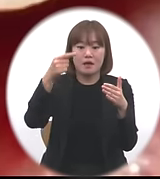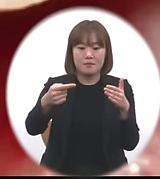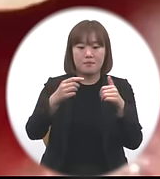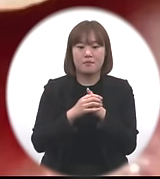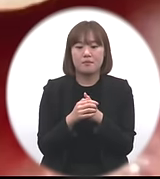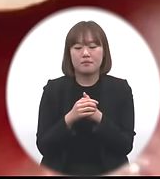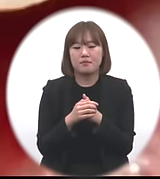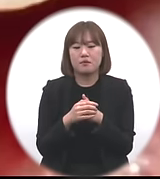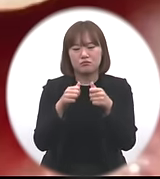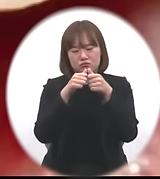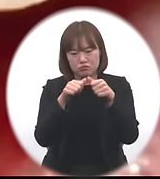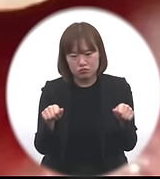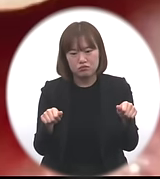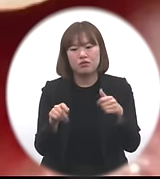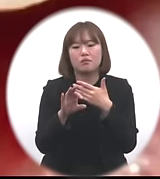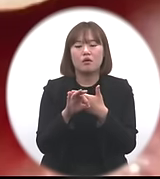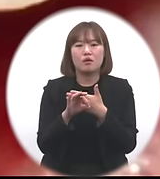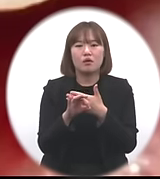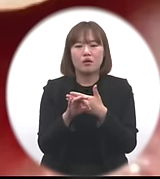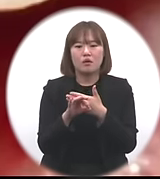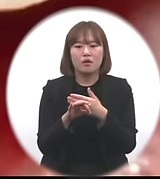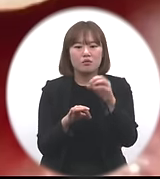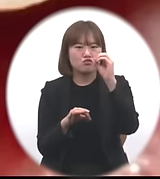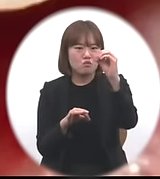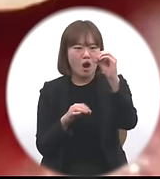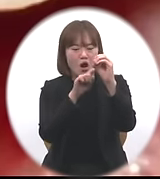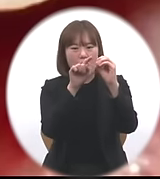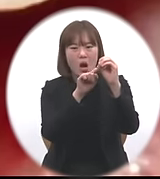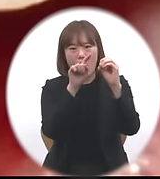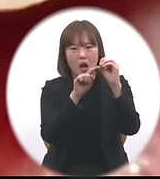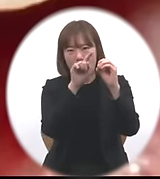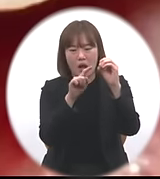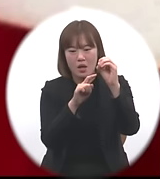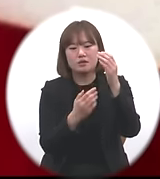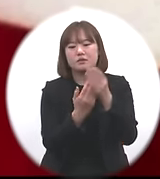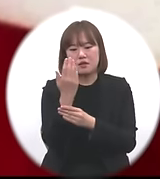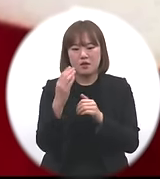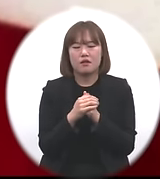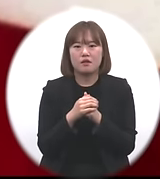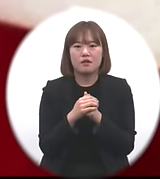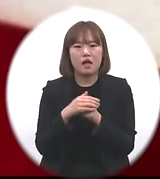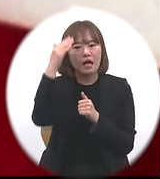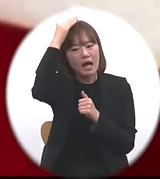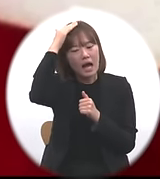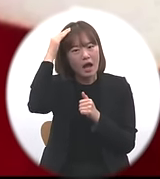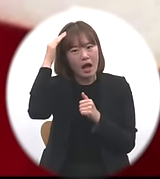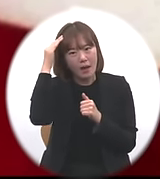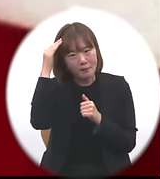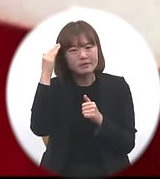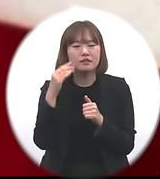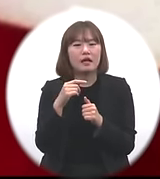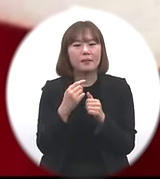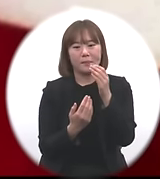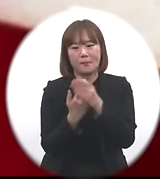칼슘이 빠지고 또 빠지고 또 빠지면 그 다음번에는 쪽이 떨어지고 부서집니다. 그렇게 되면 우리가 보는 구멍이 뚫리기 시작하는 거죠.